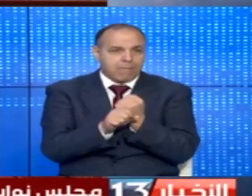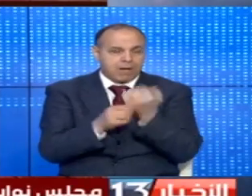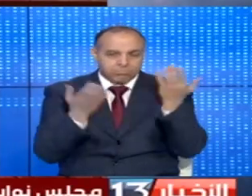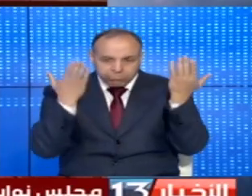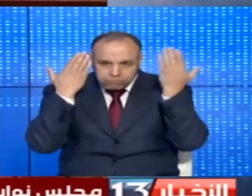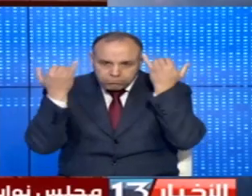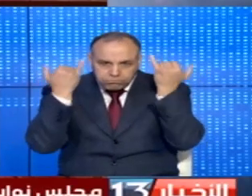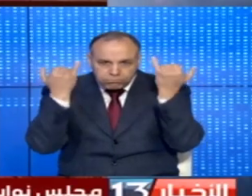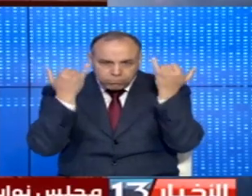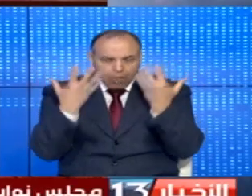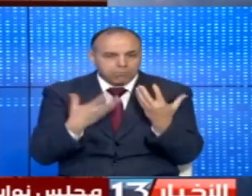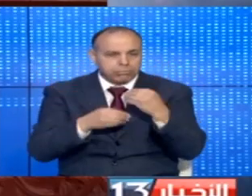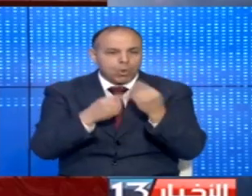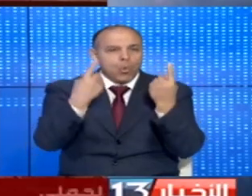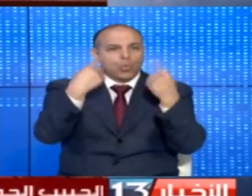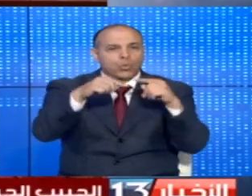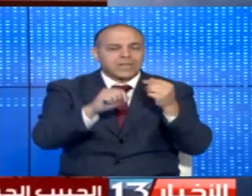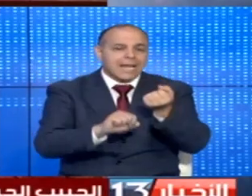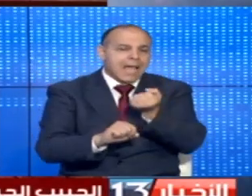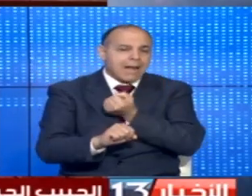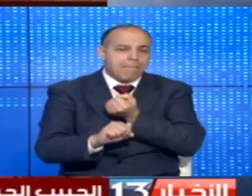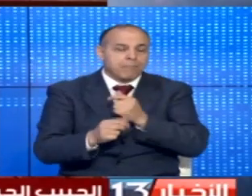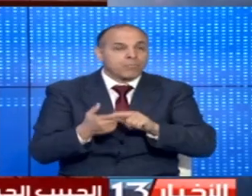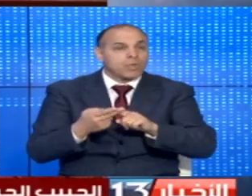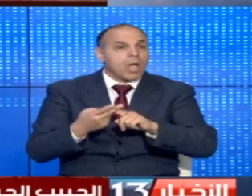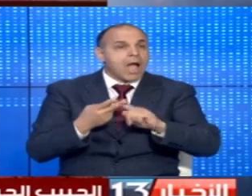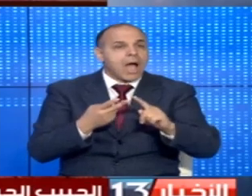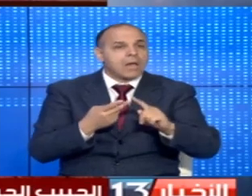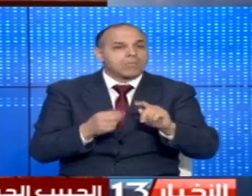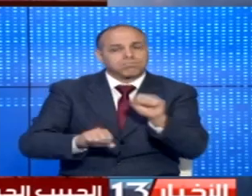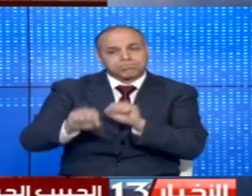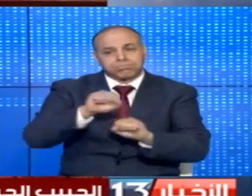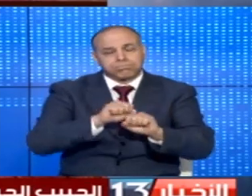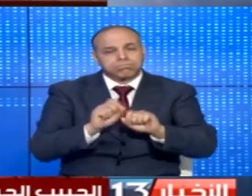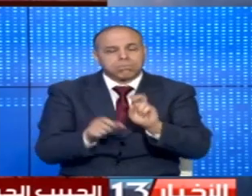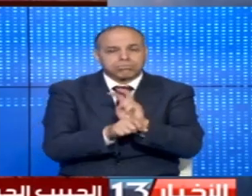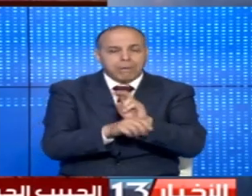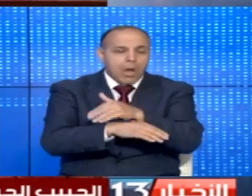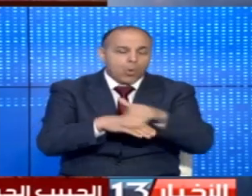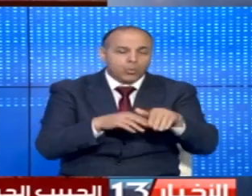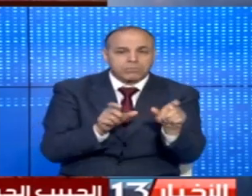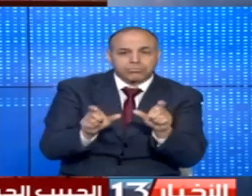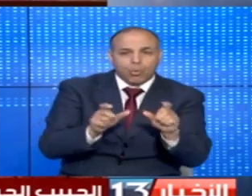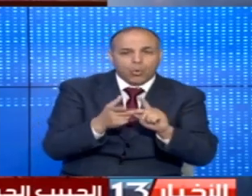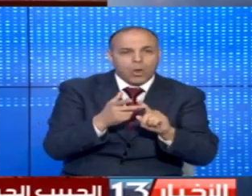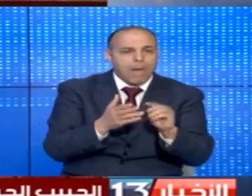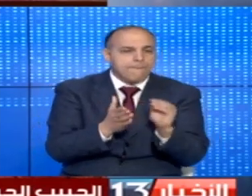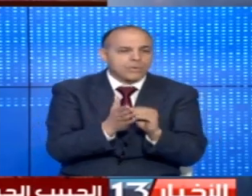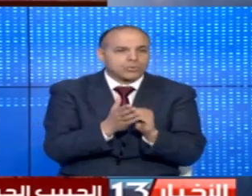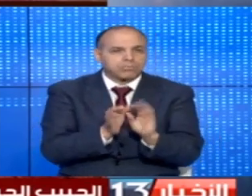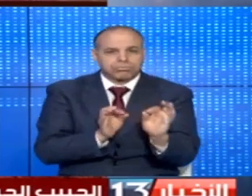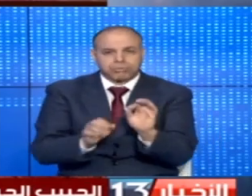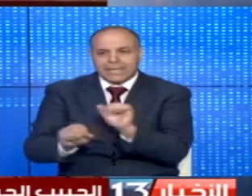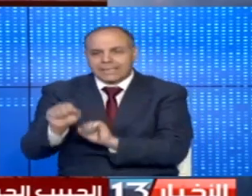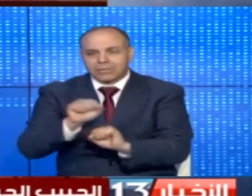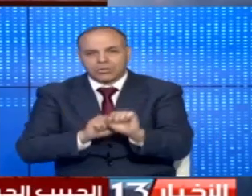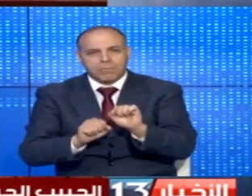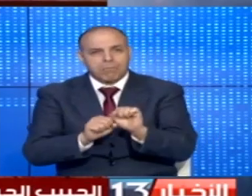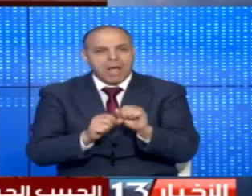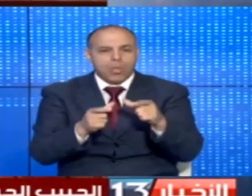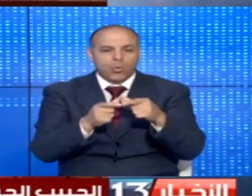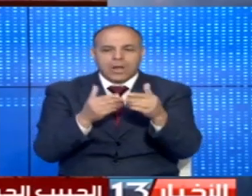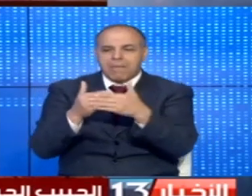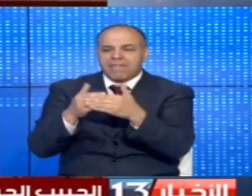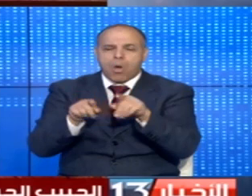المندمجه لمكافحه الارهاب على تكثيف الدوريات الحدوديه ومزيد احكام التنسيق مع دول الجوار